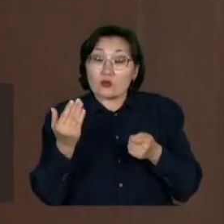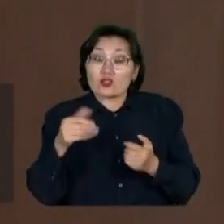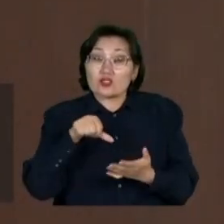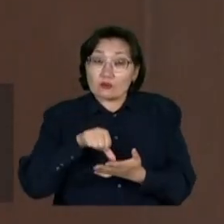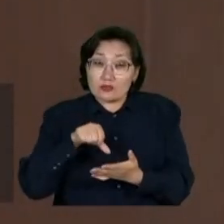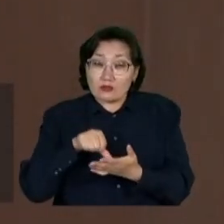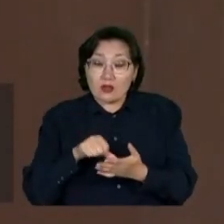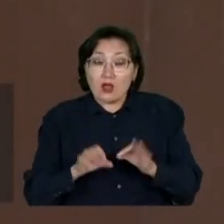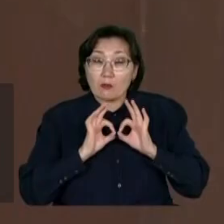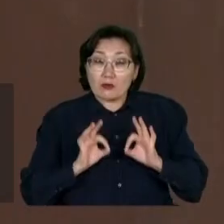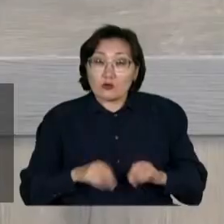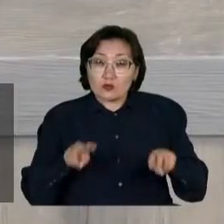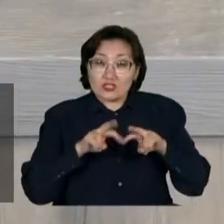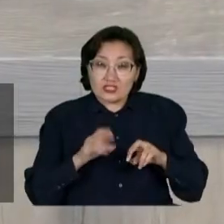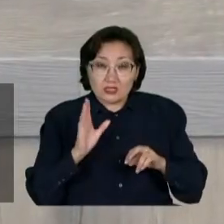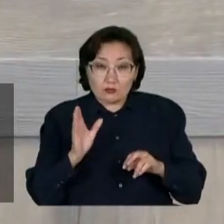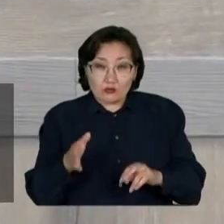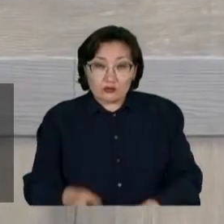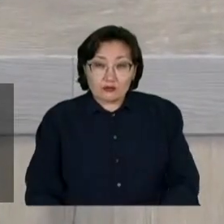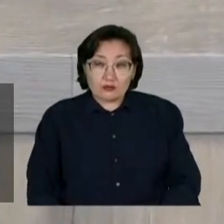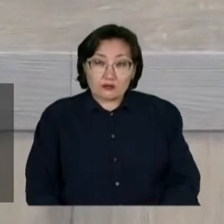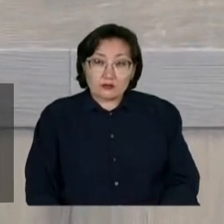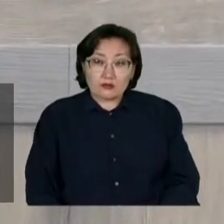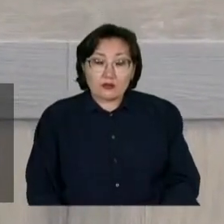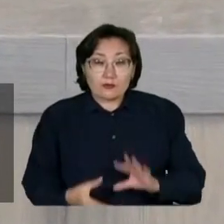енді прокурорлар тексеретін болады.